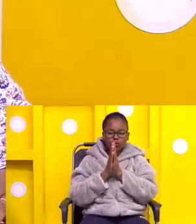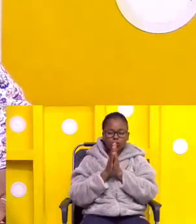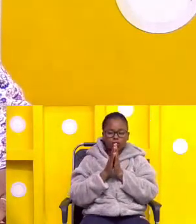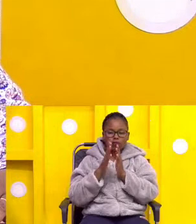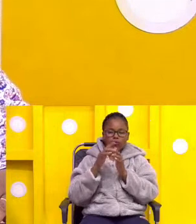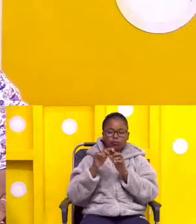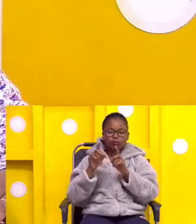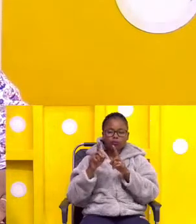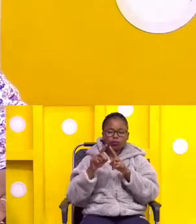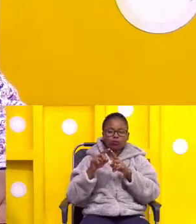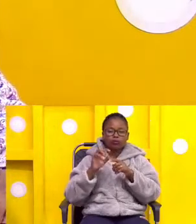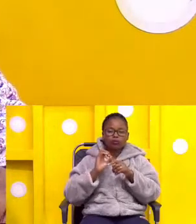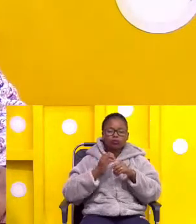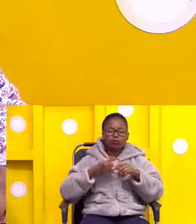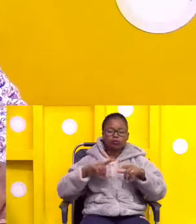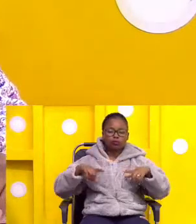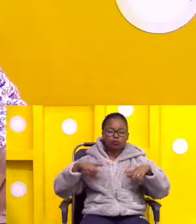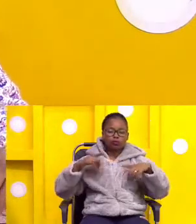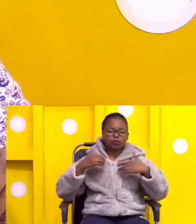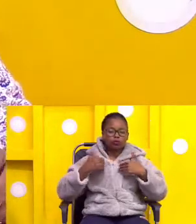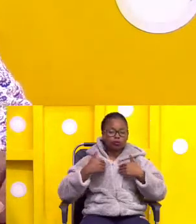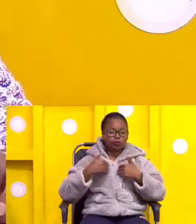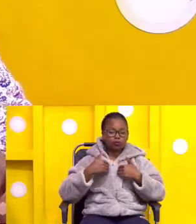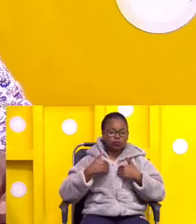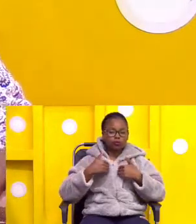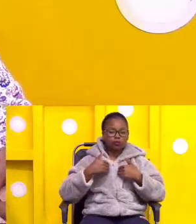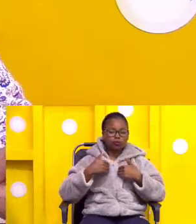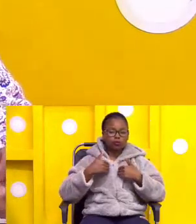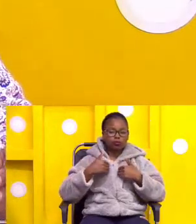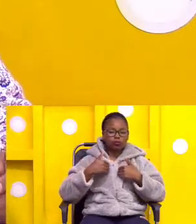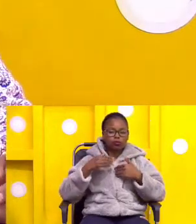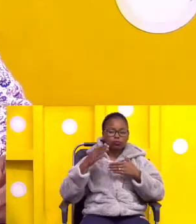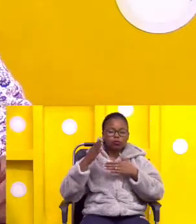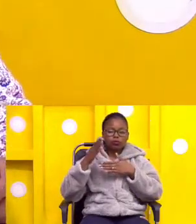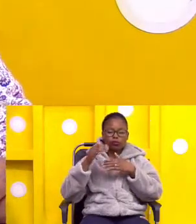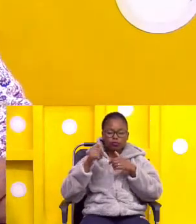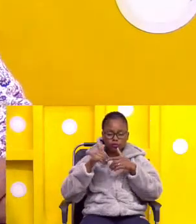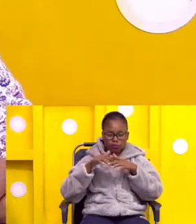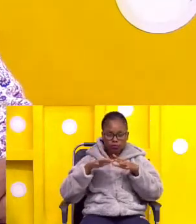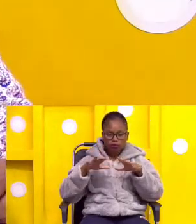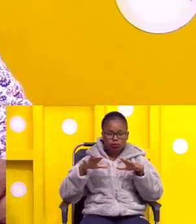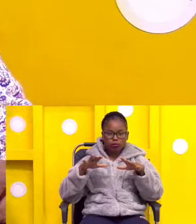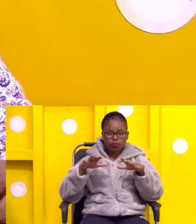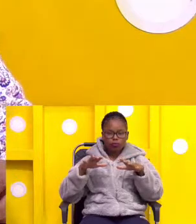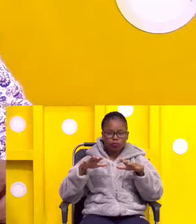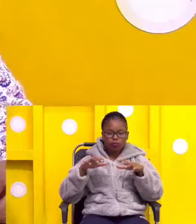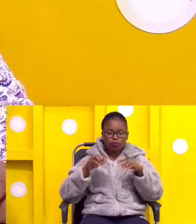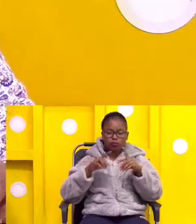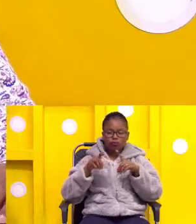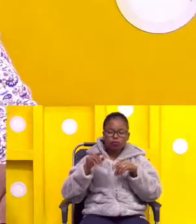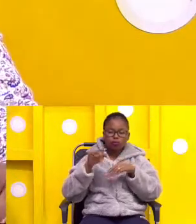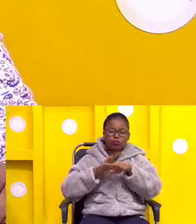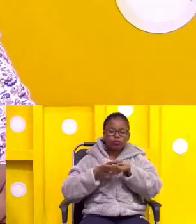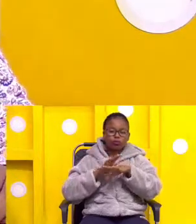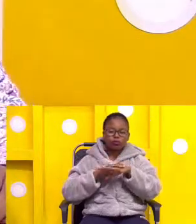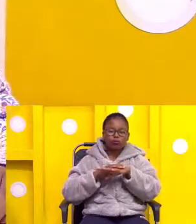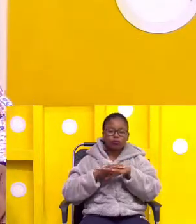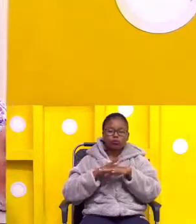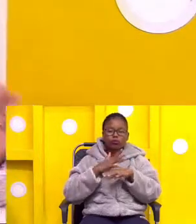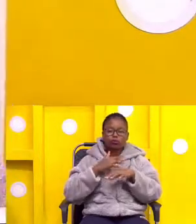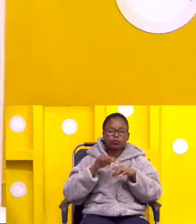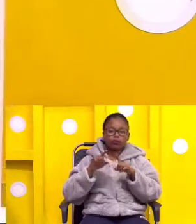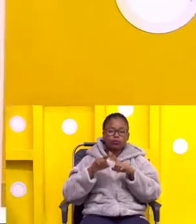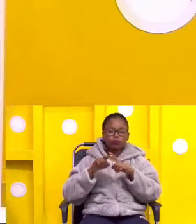ni tondu wa matura o maria mundu ari. Ngai wa witu akurathime, Ngai witu eke maundu manene na Ngai